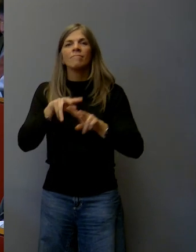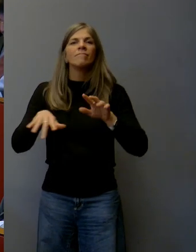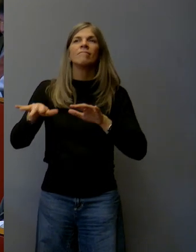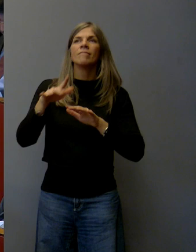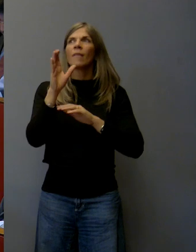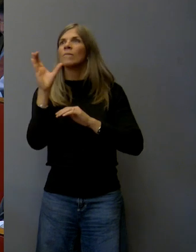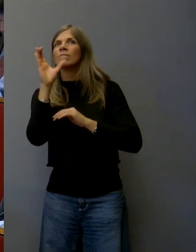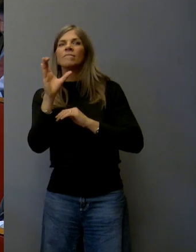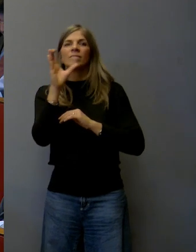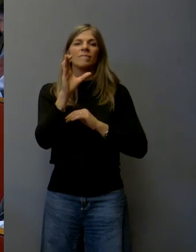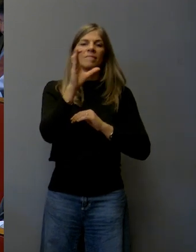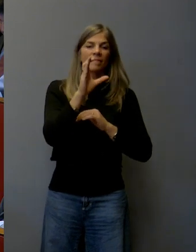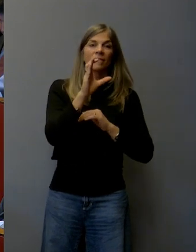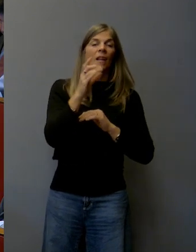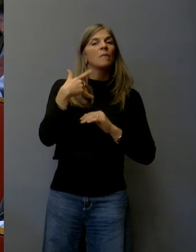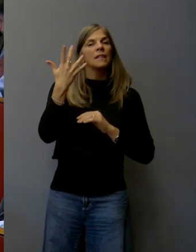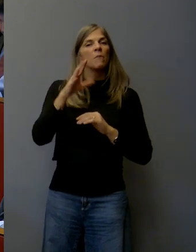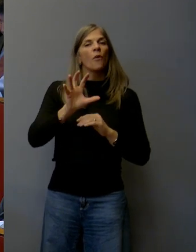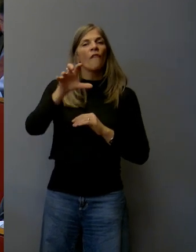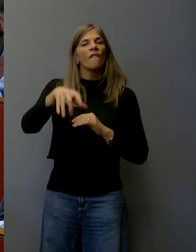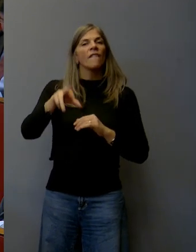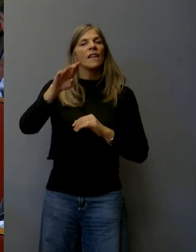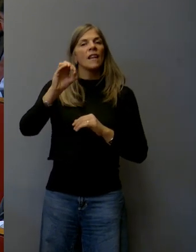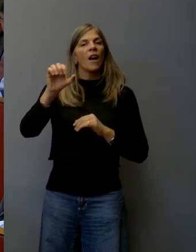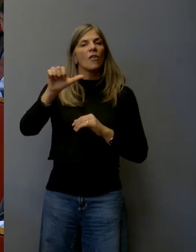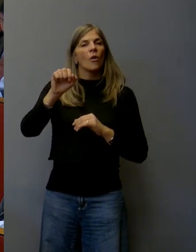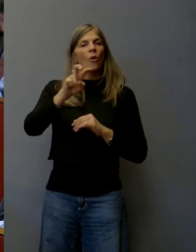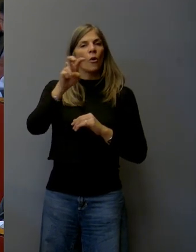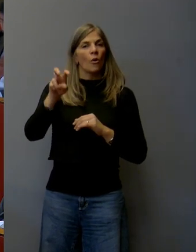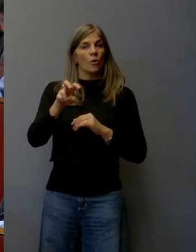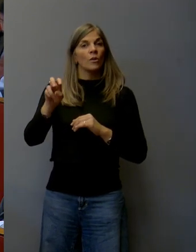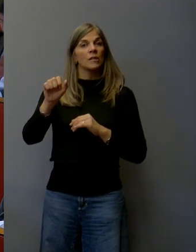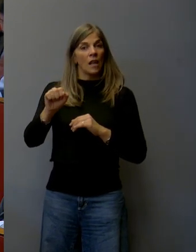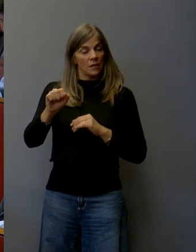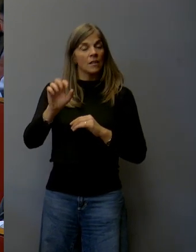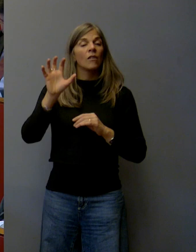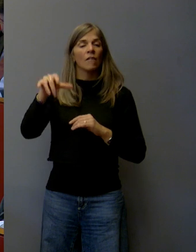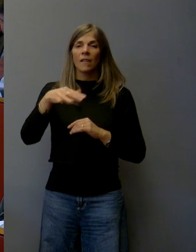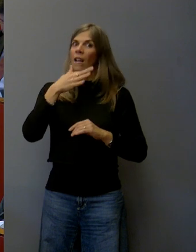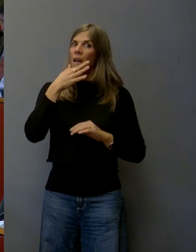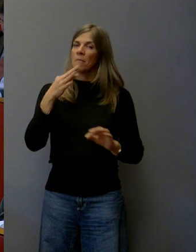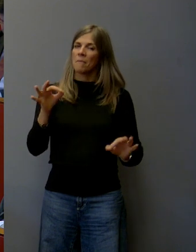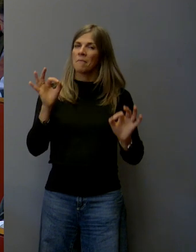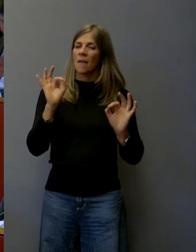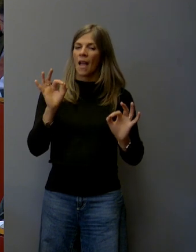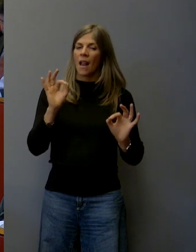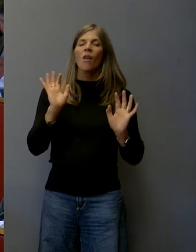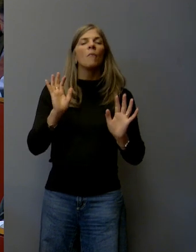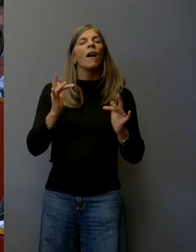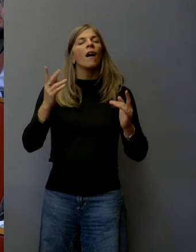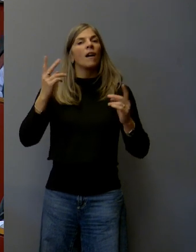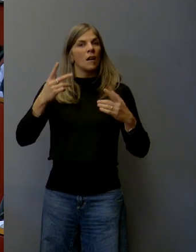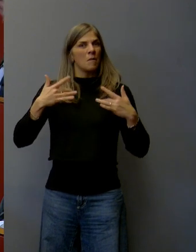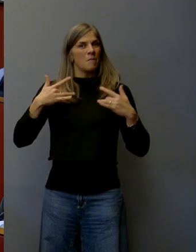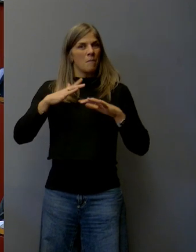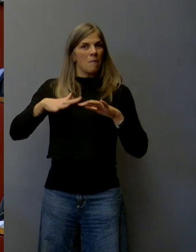maniera più puntuale in un altro ordine del giorno è una villa di estrema bellezza ma il parco di Villa Rosazza